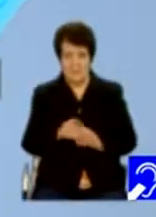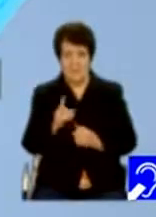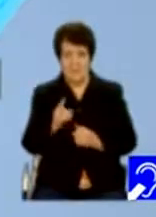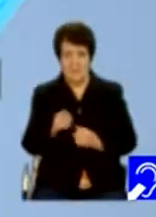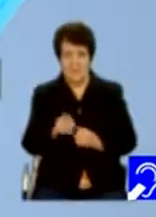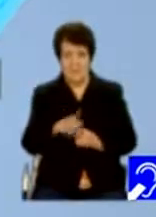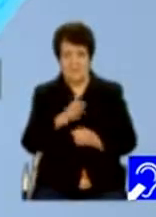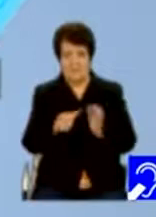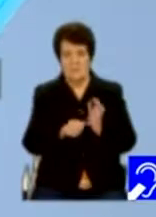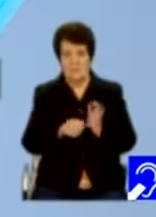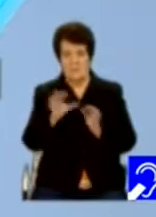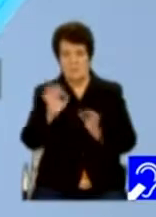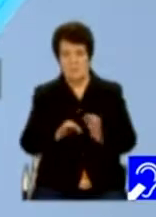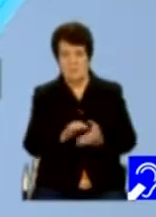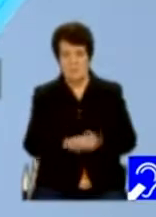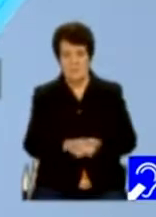atribuit 6%.